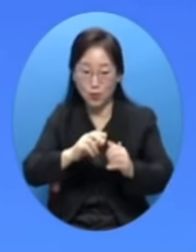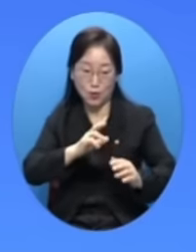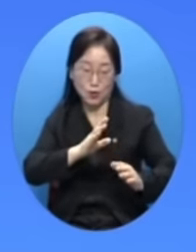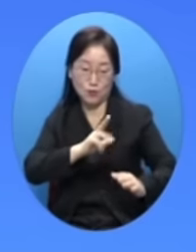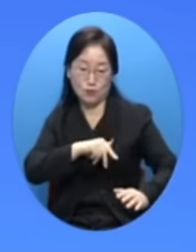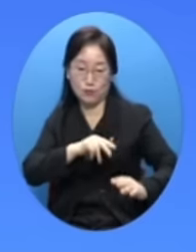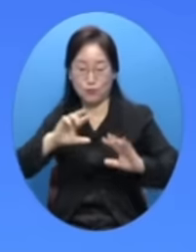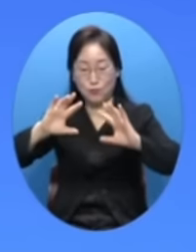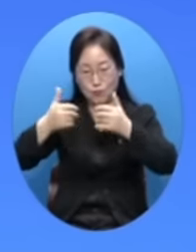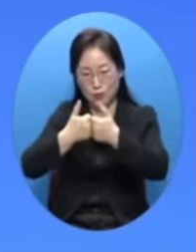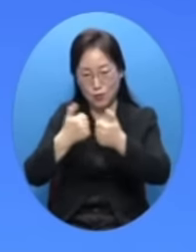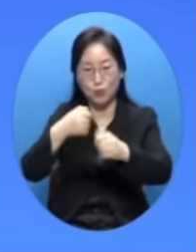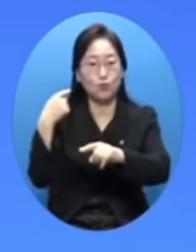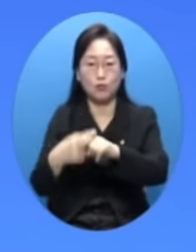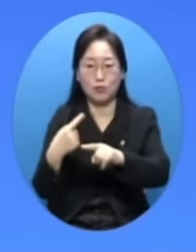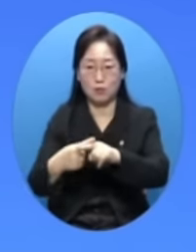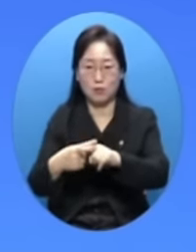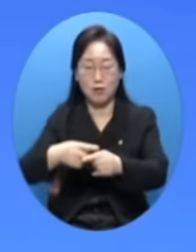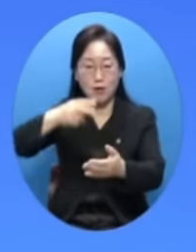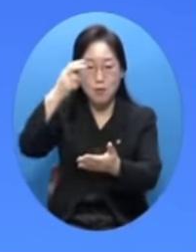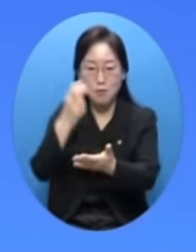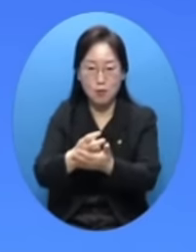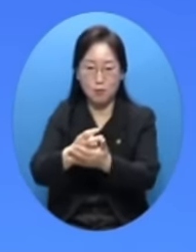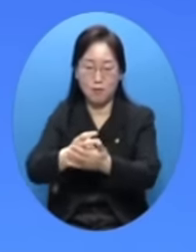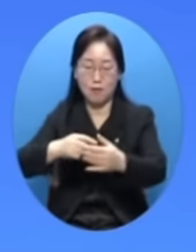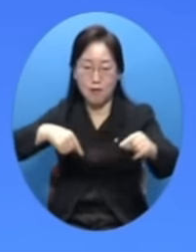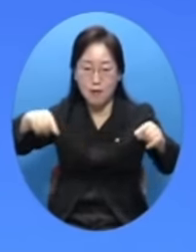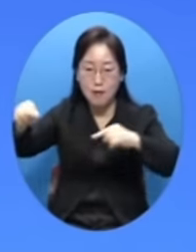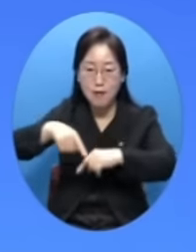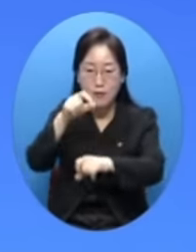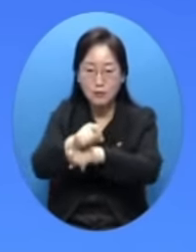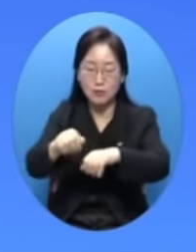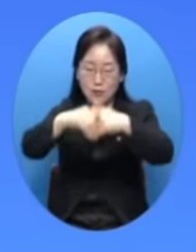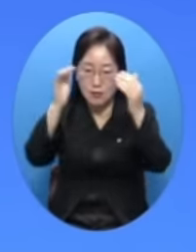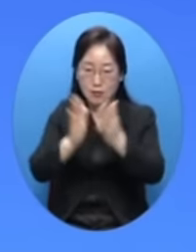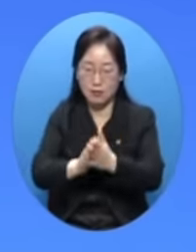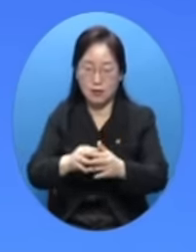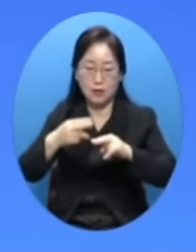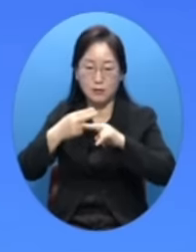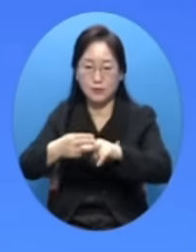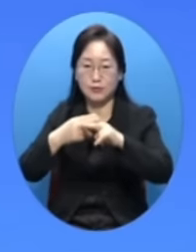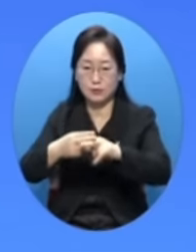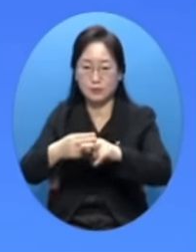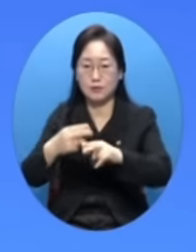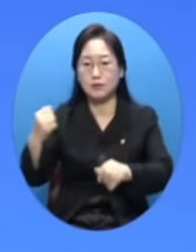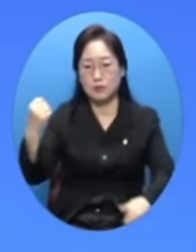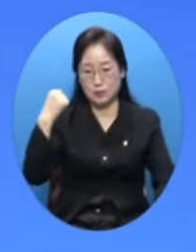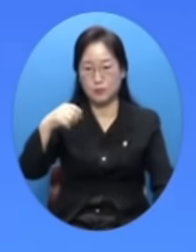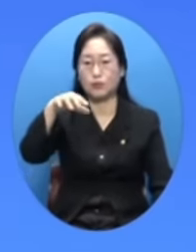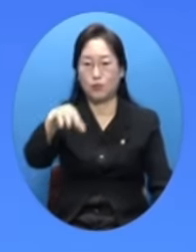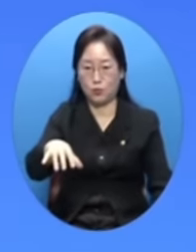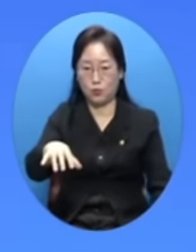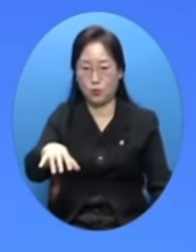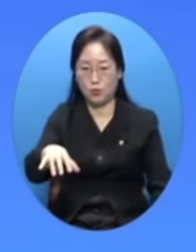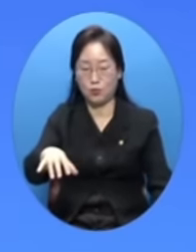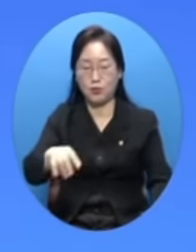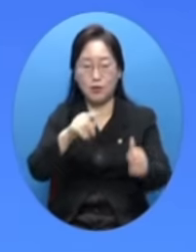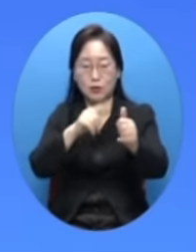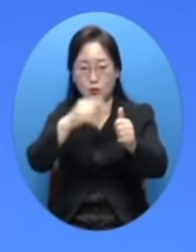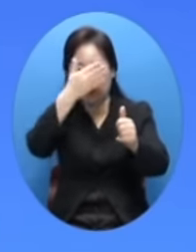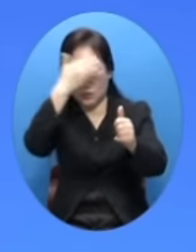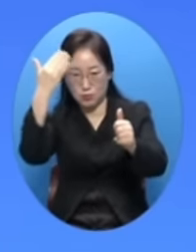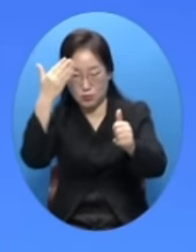있었습니다 입법 행정을 겹쳐만큼 힘 있는 기구였던 거기서 그를 청년